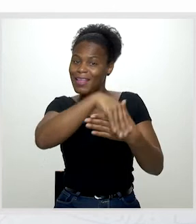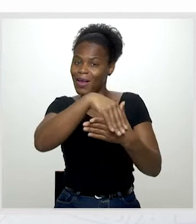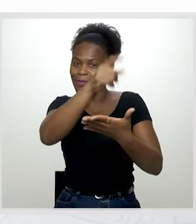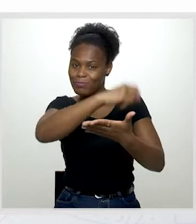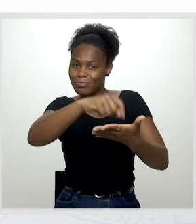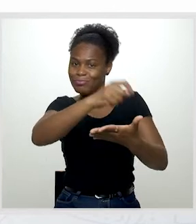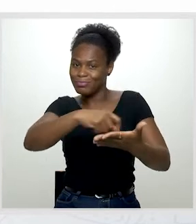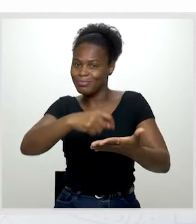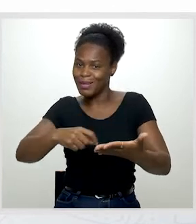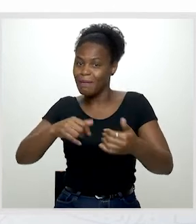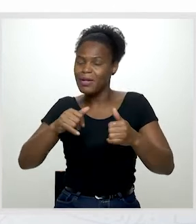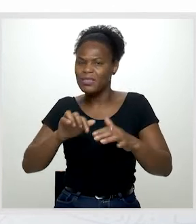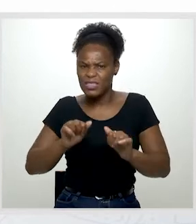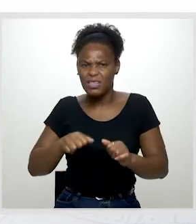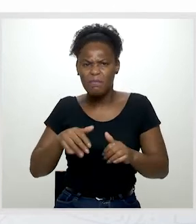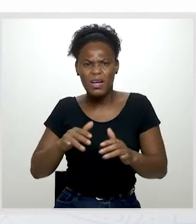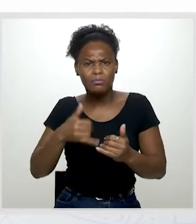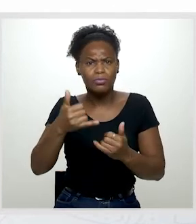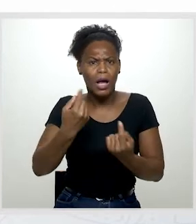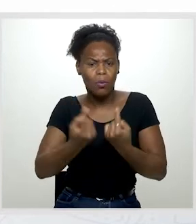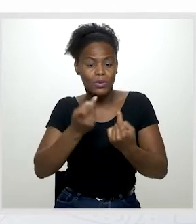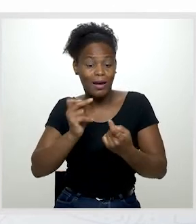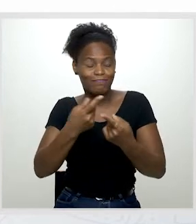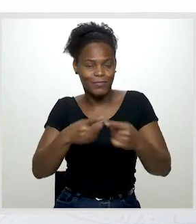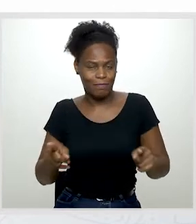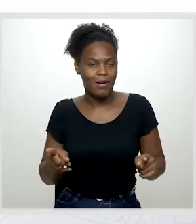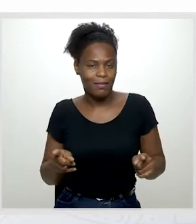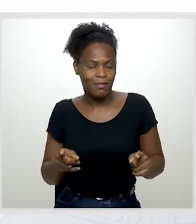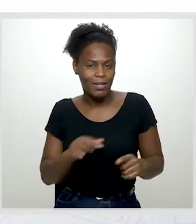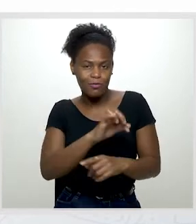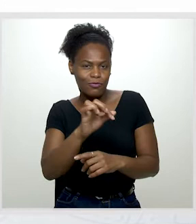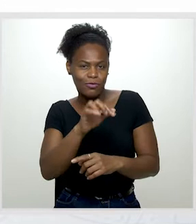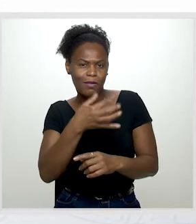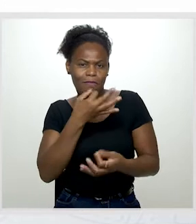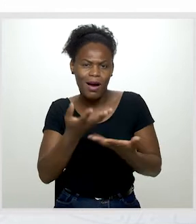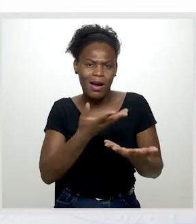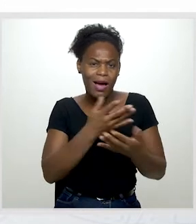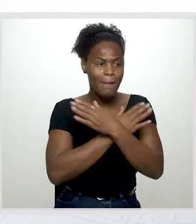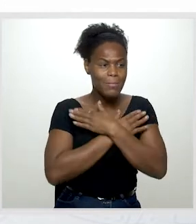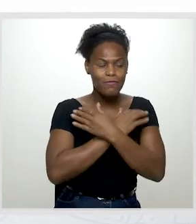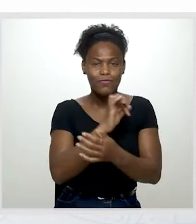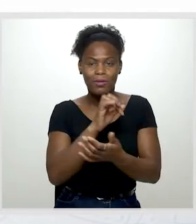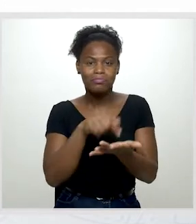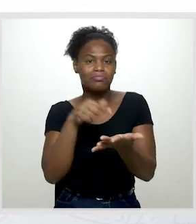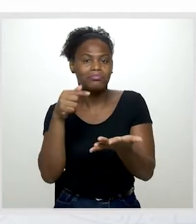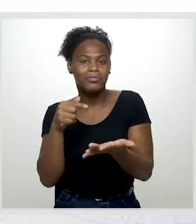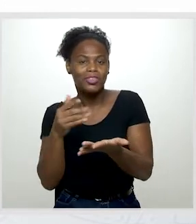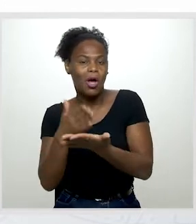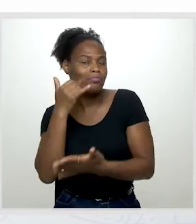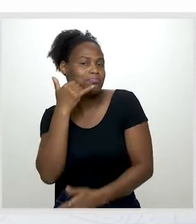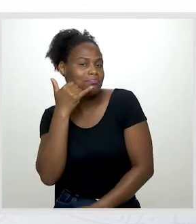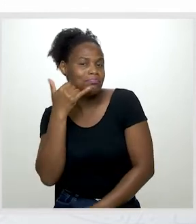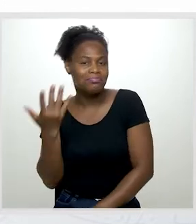lettres. Mais depuis quelques années, c'est différent. Vous voulez parler à un ami et hop, vous